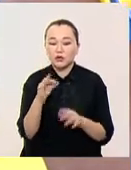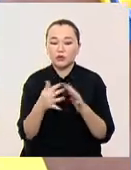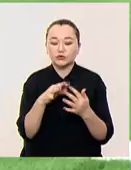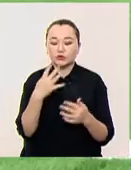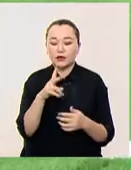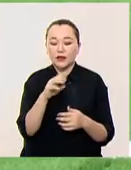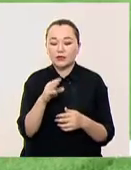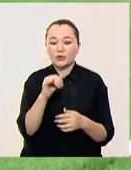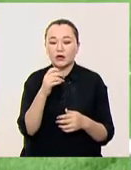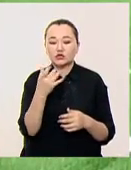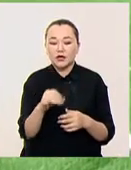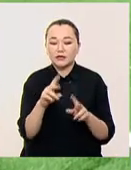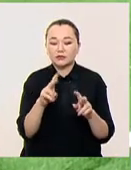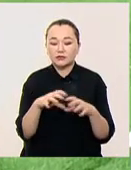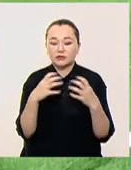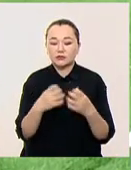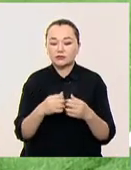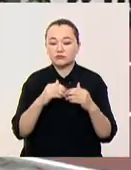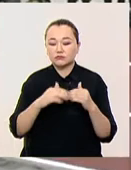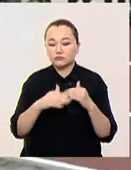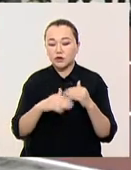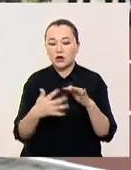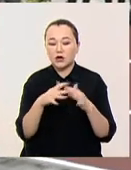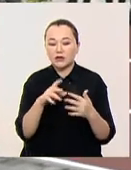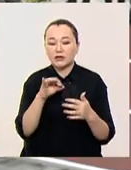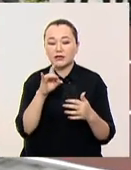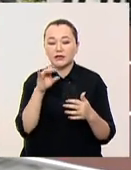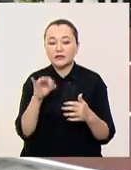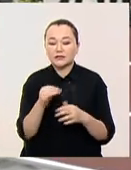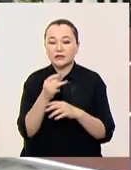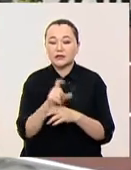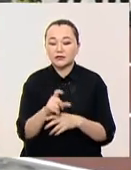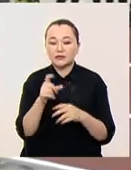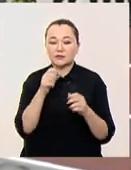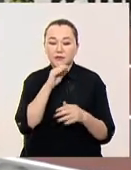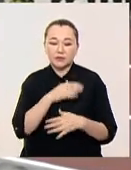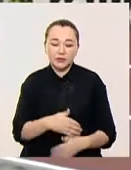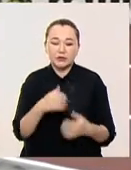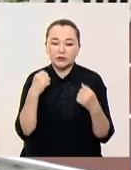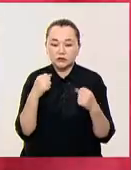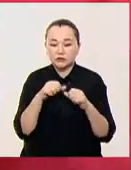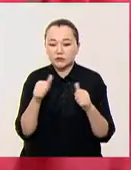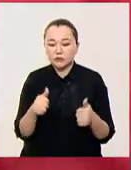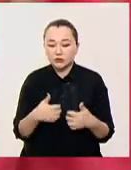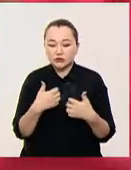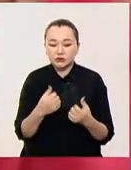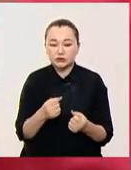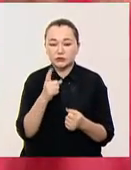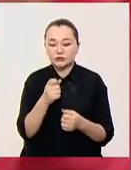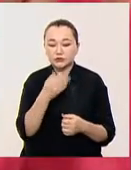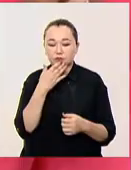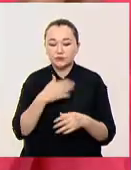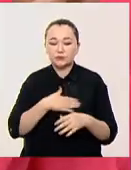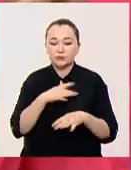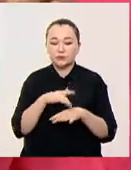салынған Уражай стадионы ауыл ел бесігі бағдарламасының арқасында қайта жаңартылды. Спорттық сауықтыру кешені әсіресе салауатты өмір салтын ұстанатын азаматтардың сүйікті